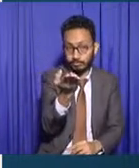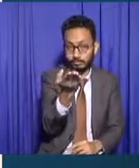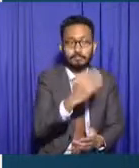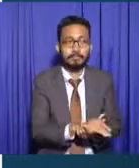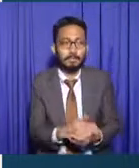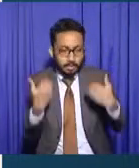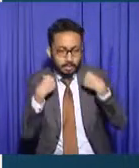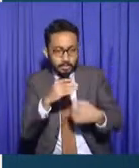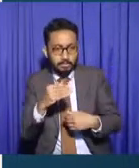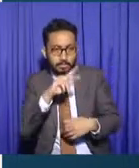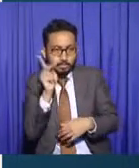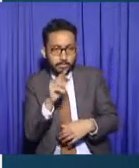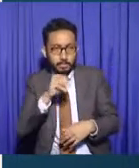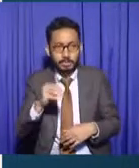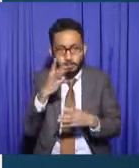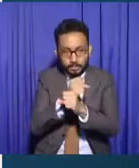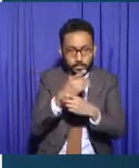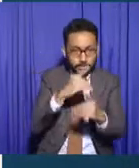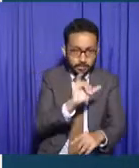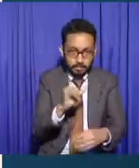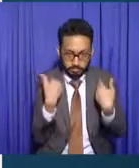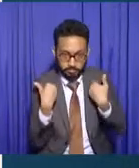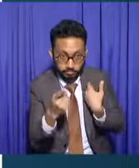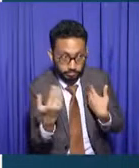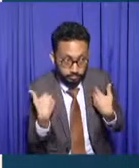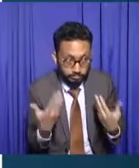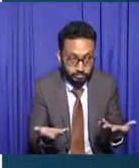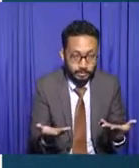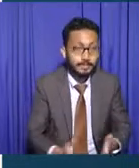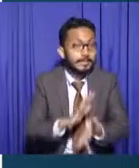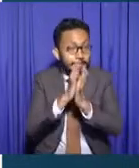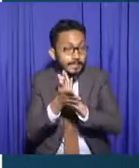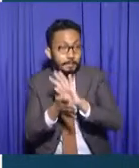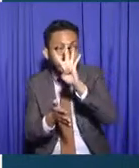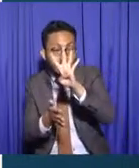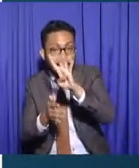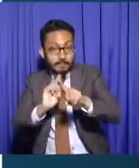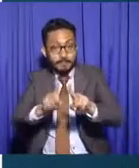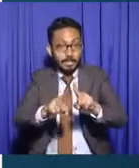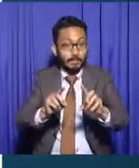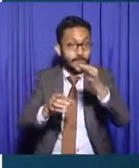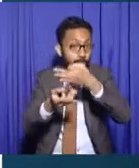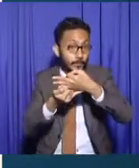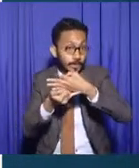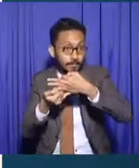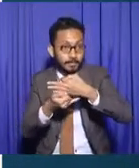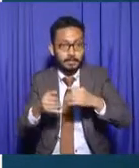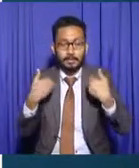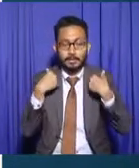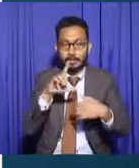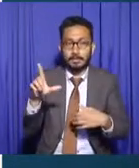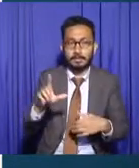mendapat jawaban yang sama jadi 4 variasi fenotip tadi adalah